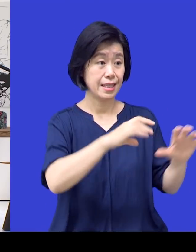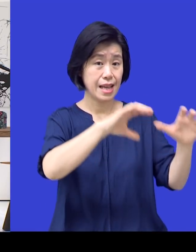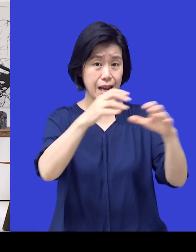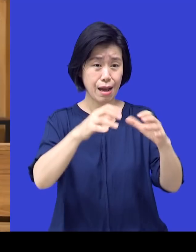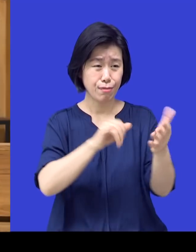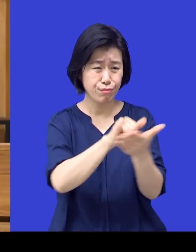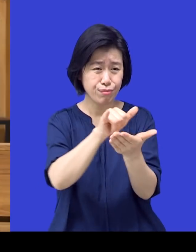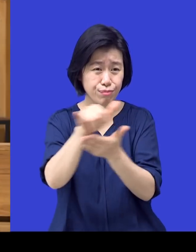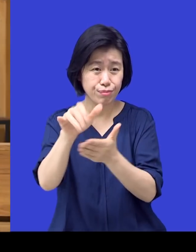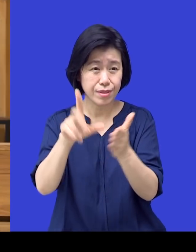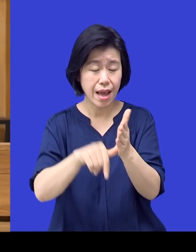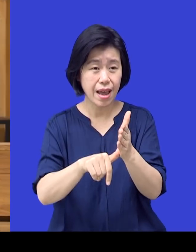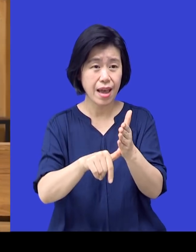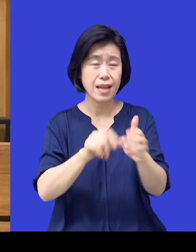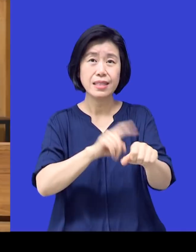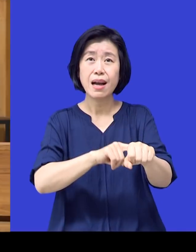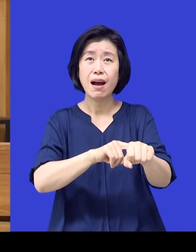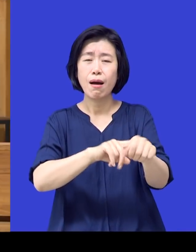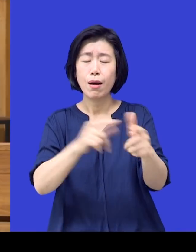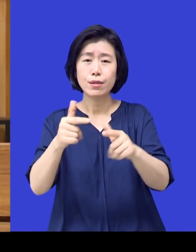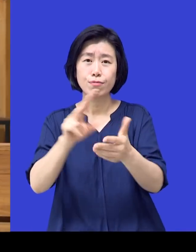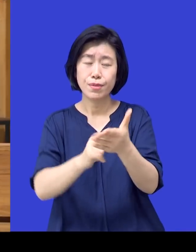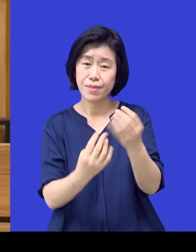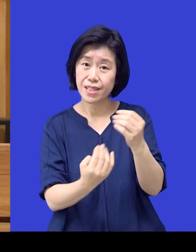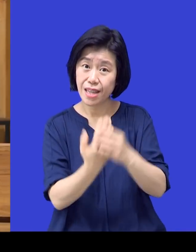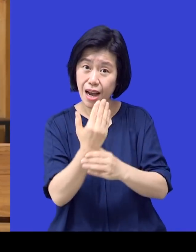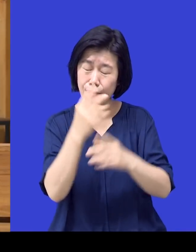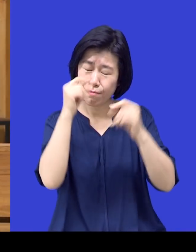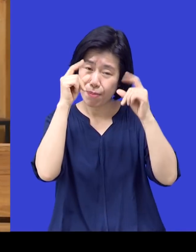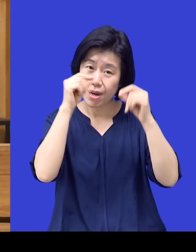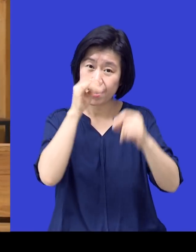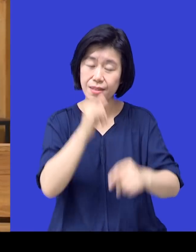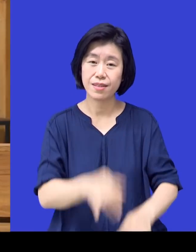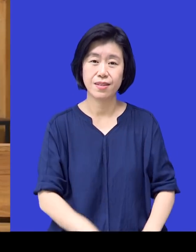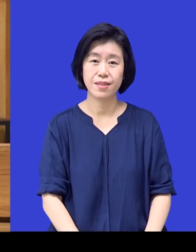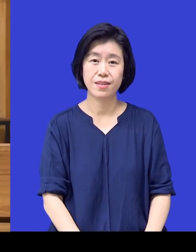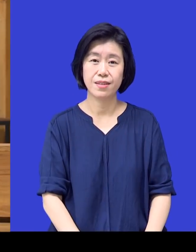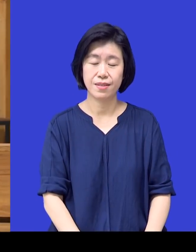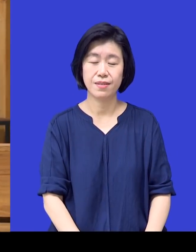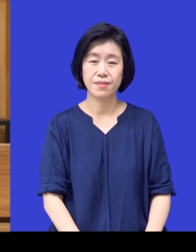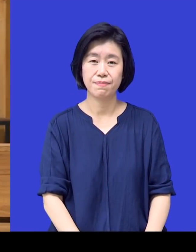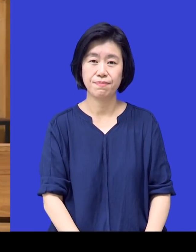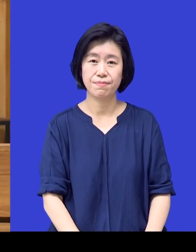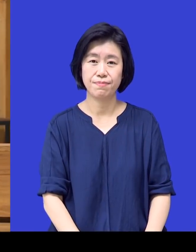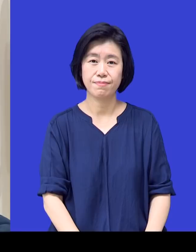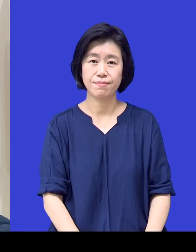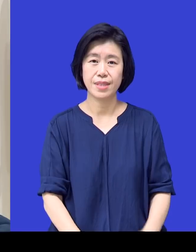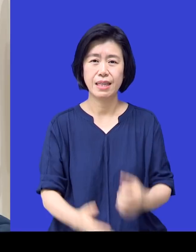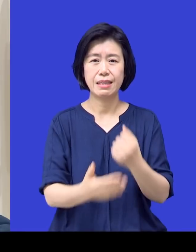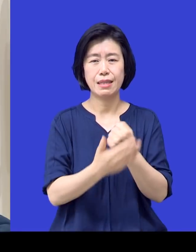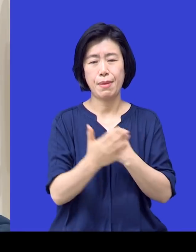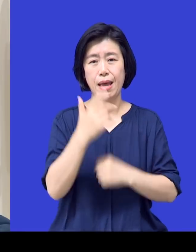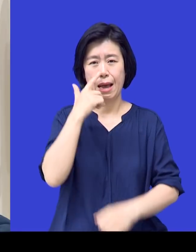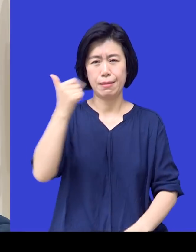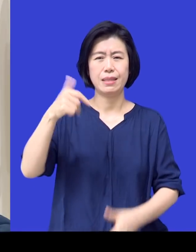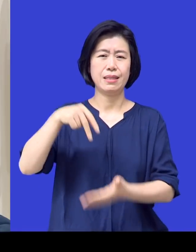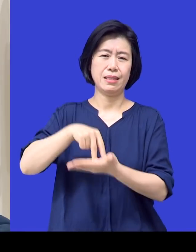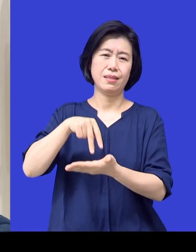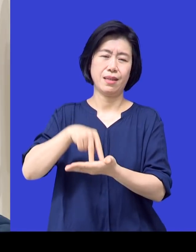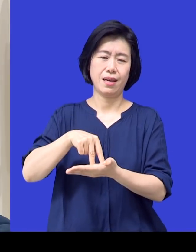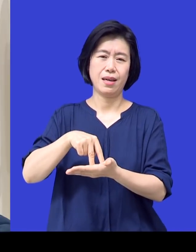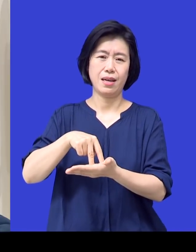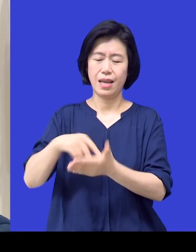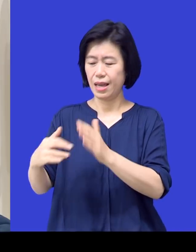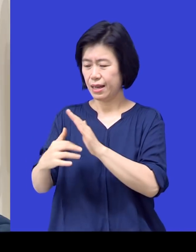문제도 있고. 또 그래서 목사님 참 그래서 가족들에게 얼마나 마음이 미안하셨을까 가장으로서는. 너무 미안해해요. 네.